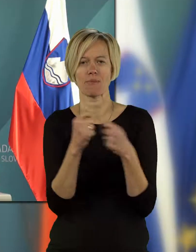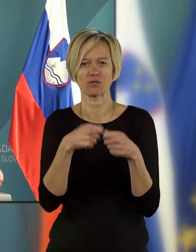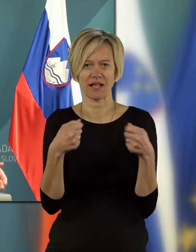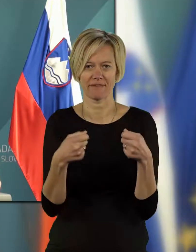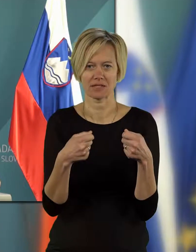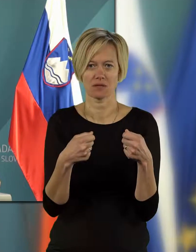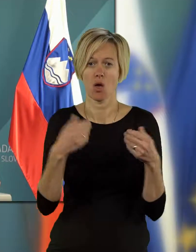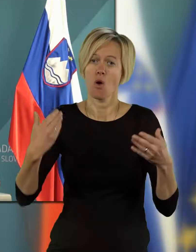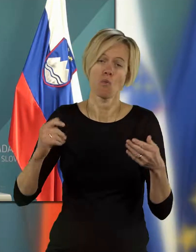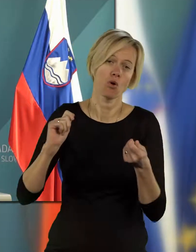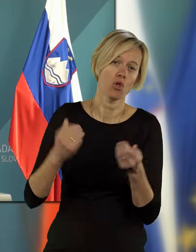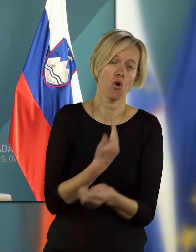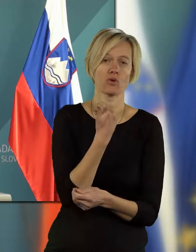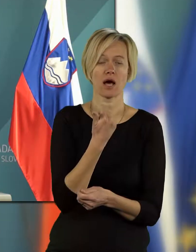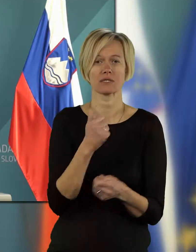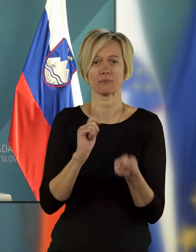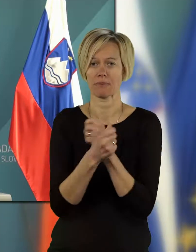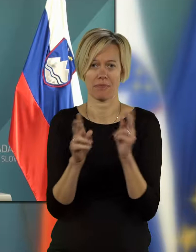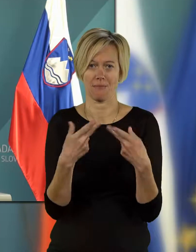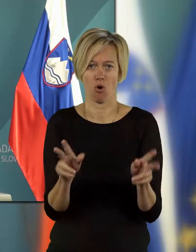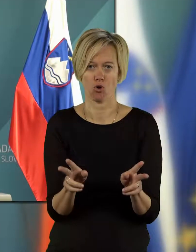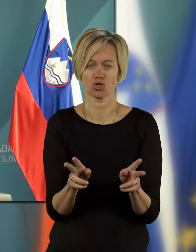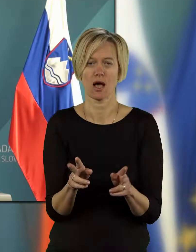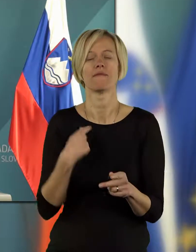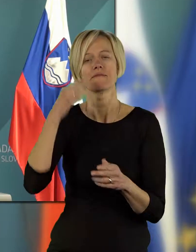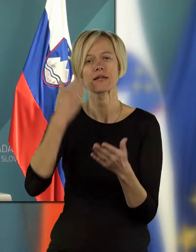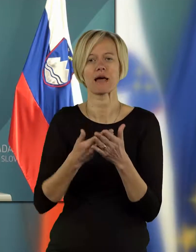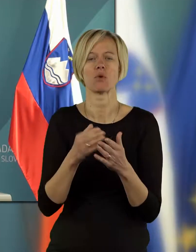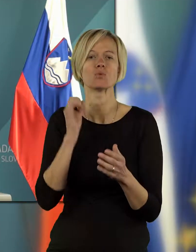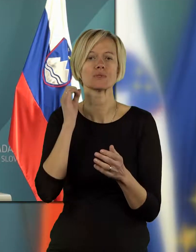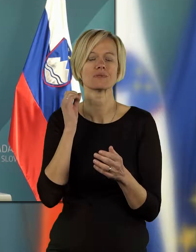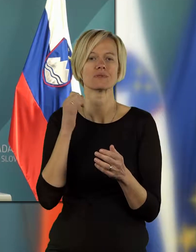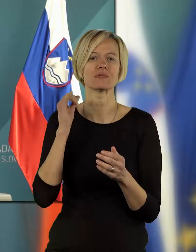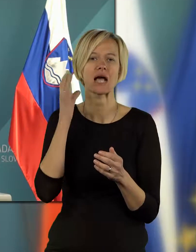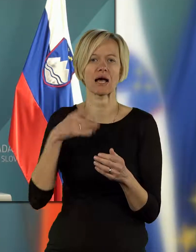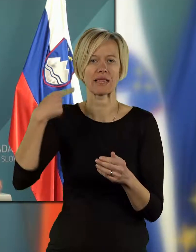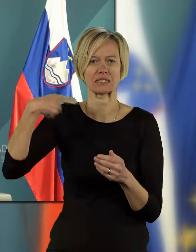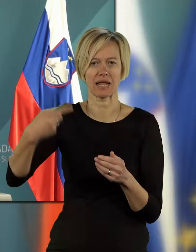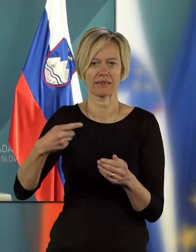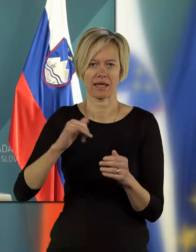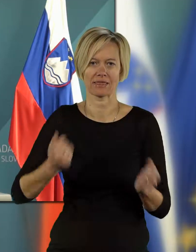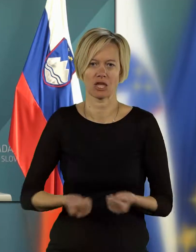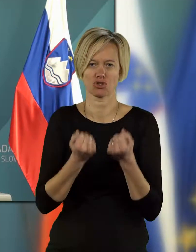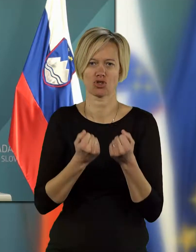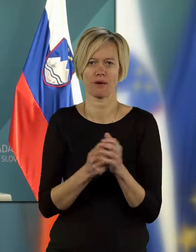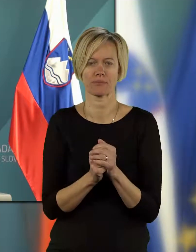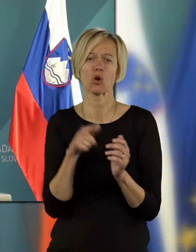ponovna sprememba ni mogoča, ampak verjamem pa, da je vsaka naslednja težje. To